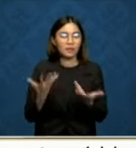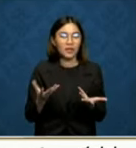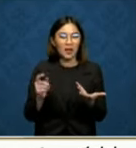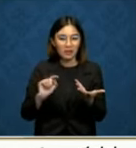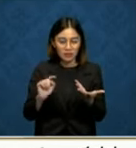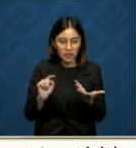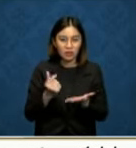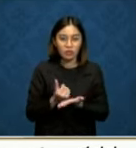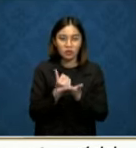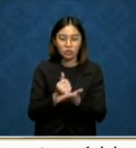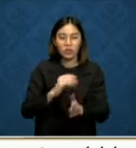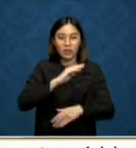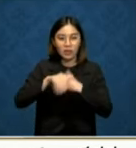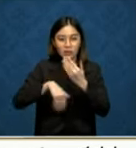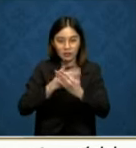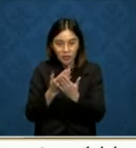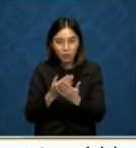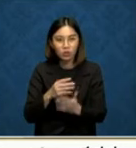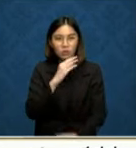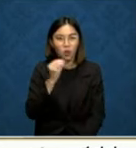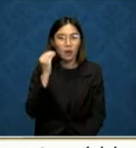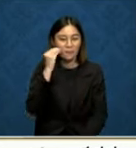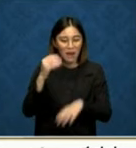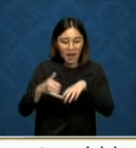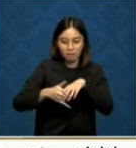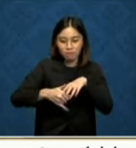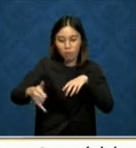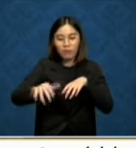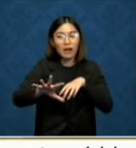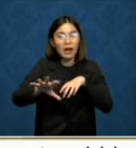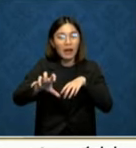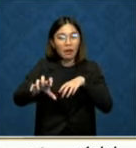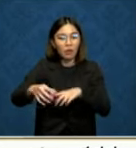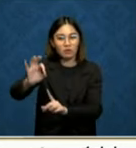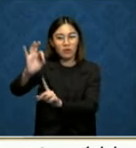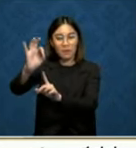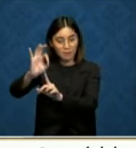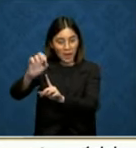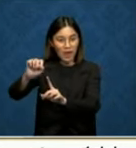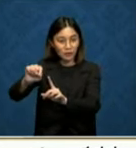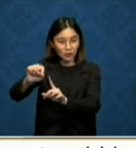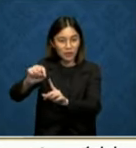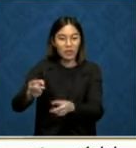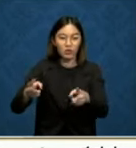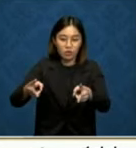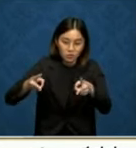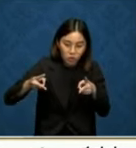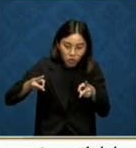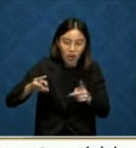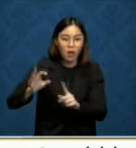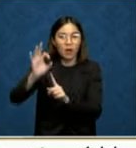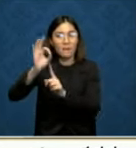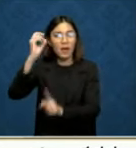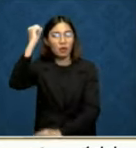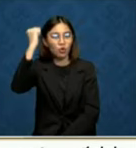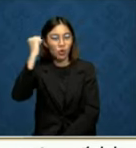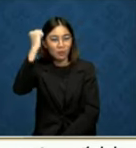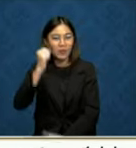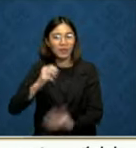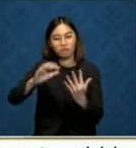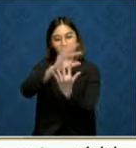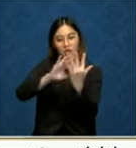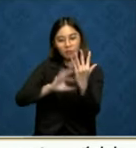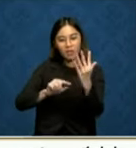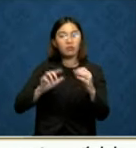ไรที่จะทำให้เราเดินออกจากบ้าน 500 เมตรเจอป้ายรถสองแถวเจอป้ายรถแม่ทั่วประเท